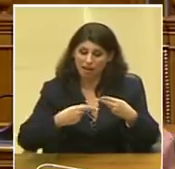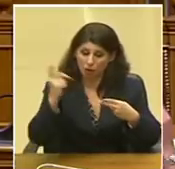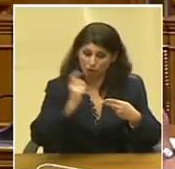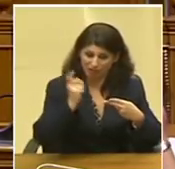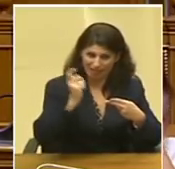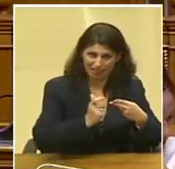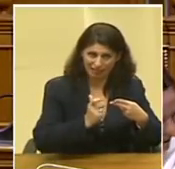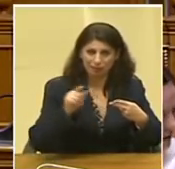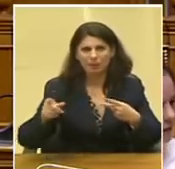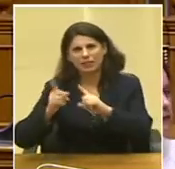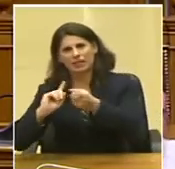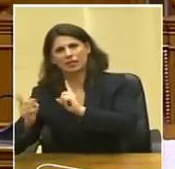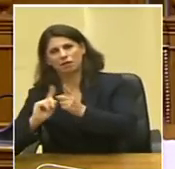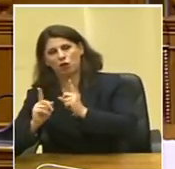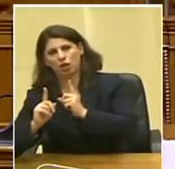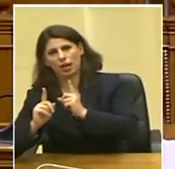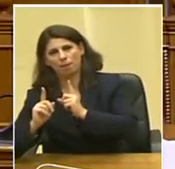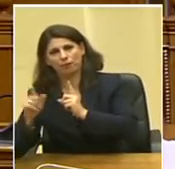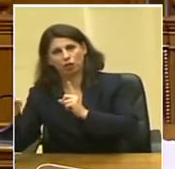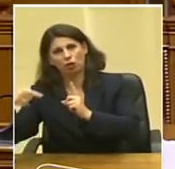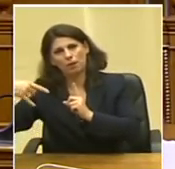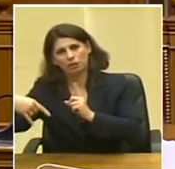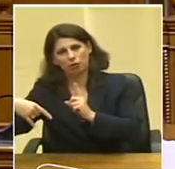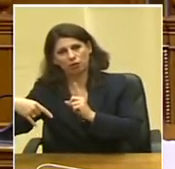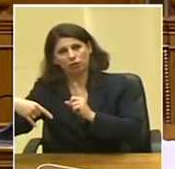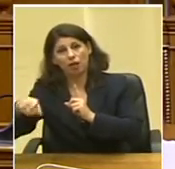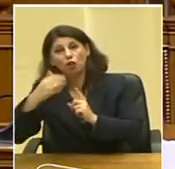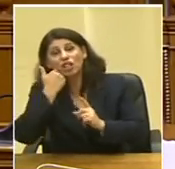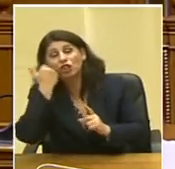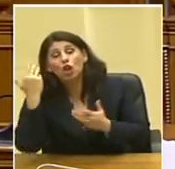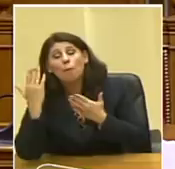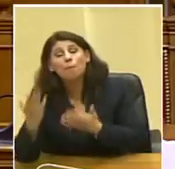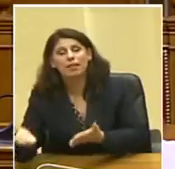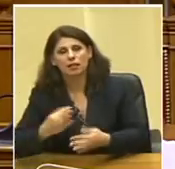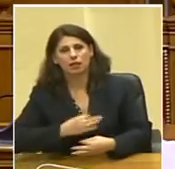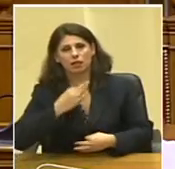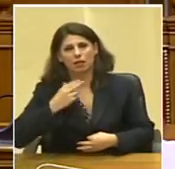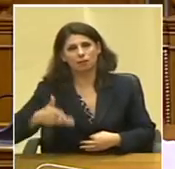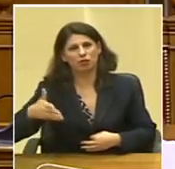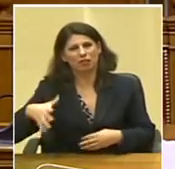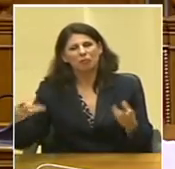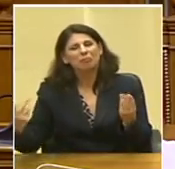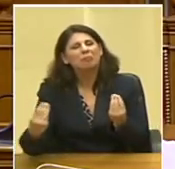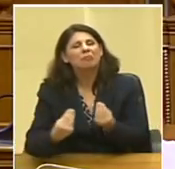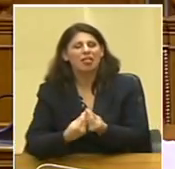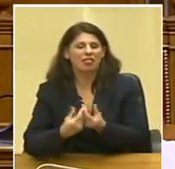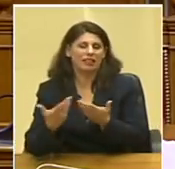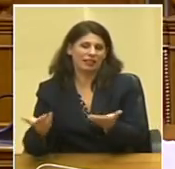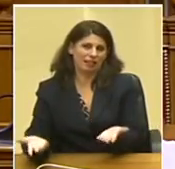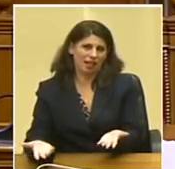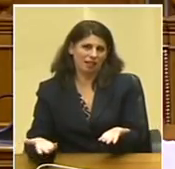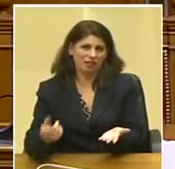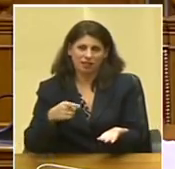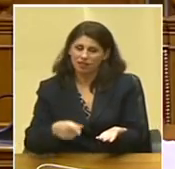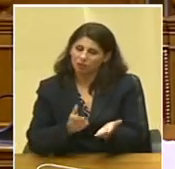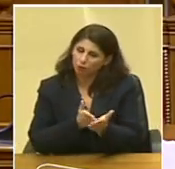συντάξεις με τη Συμφωνία των Πρεσπών. Είναι ντροπή, κύριε Μητσοτάκη. και δεν ταιριάζει σε αυτό το